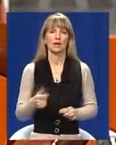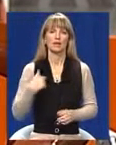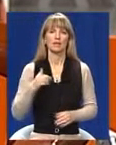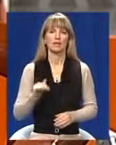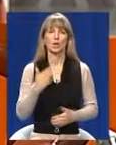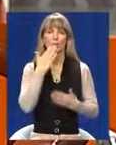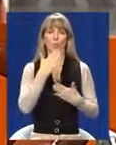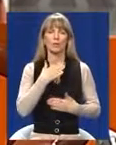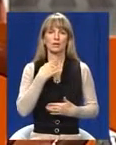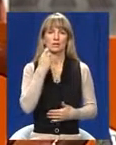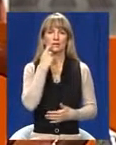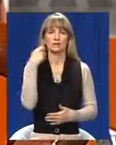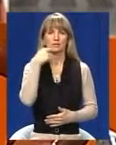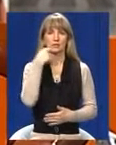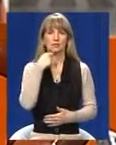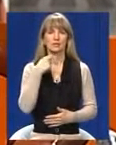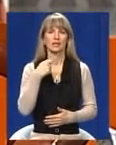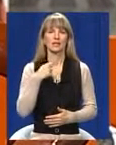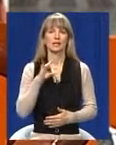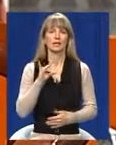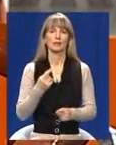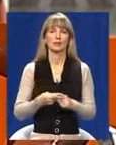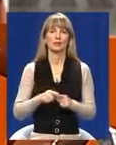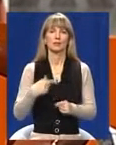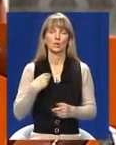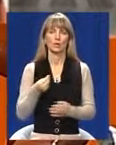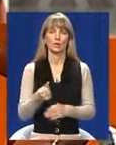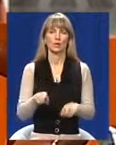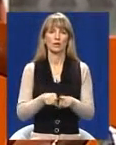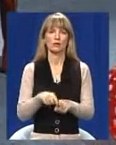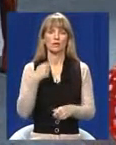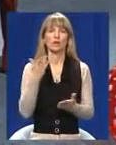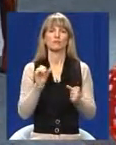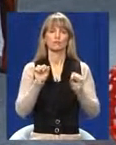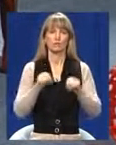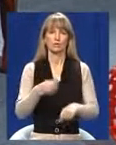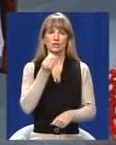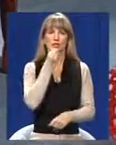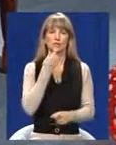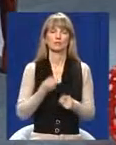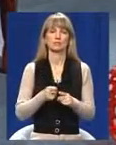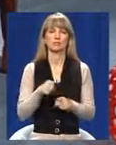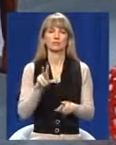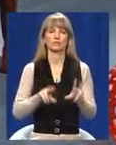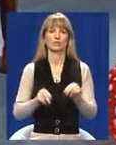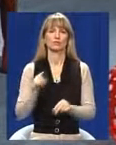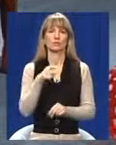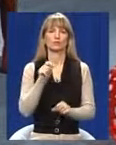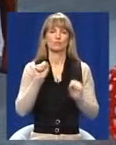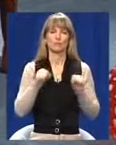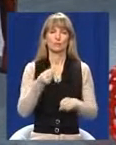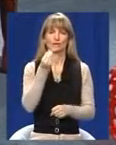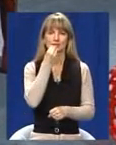любила їсти зубну пасту, і тому шо? Мені купили таку пасту, яку можна їсти. Тобто ти вважаєш, що ту пасту, яку можна їсти,